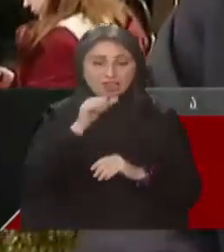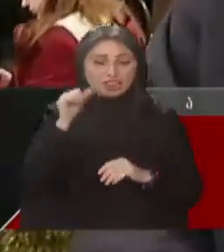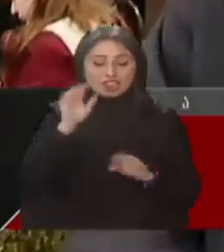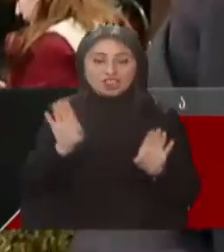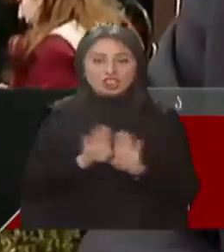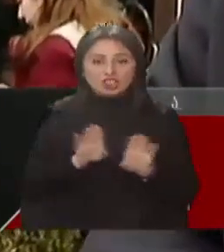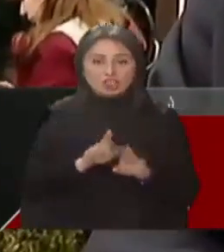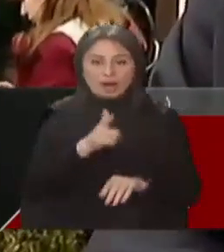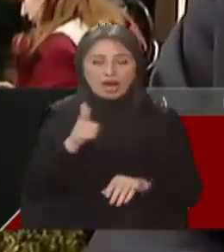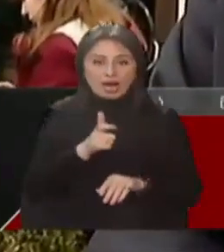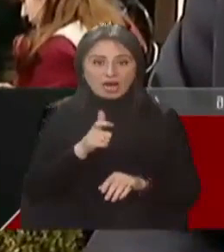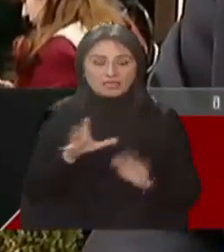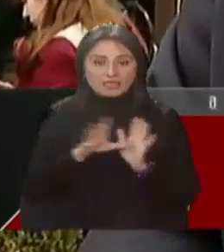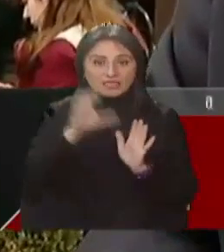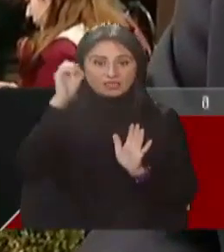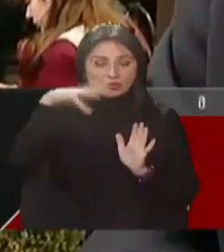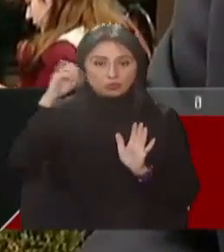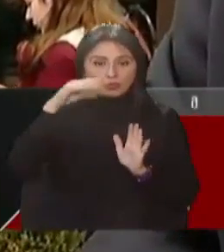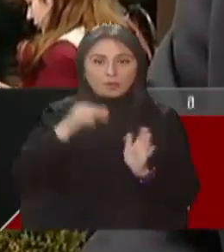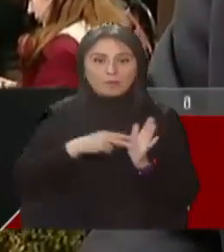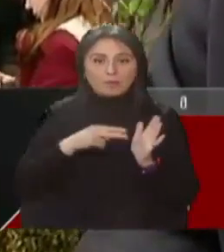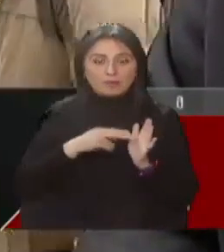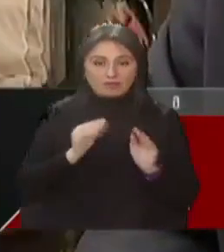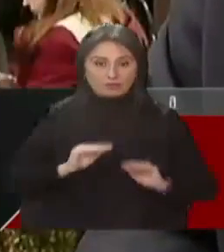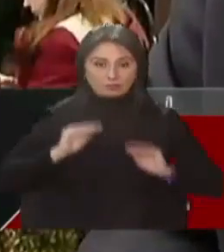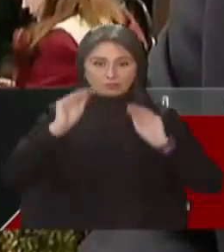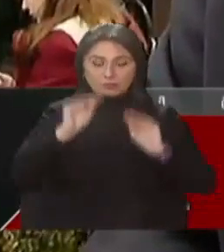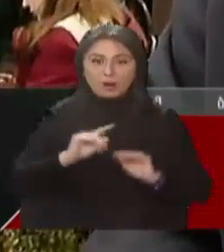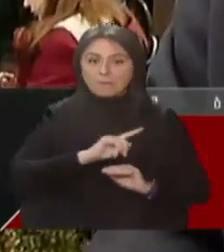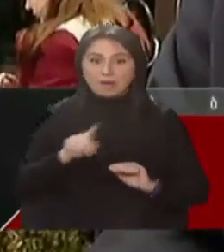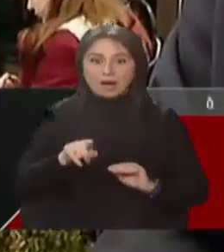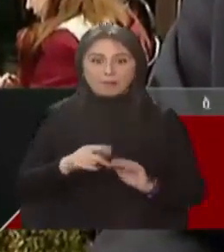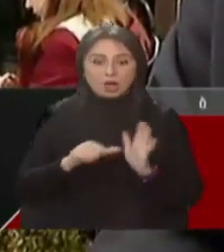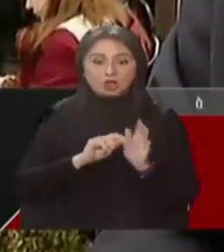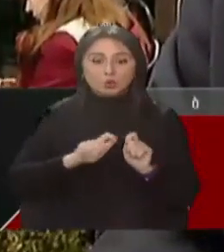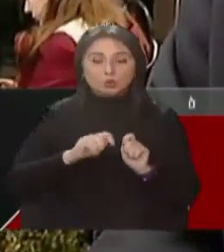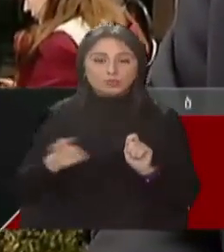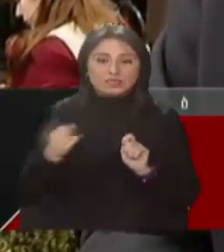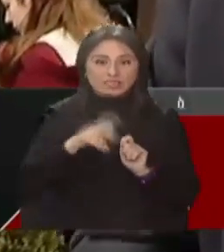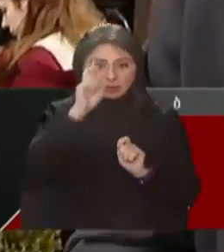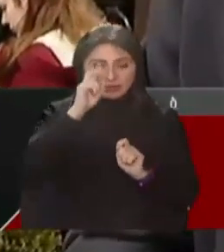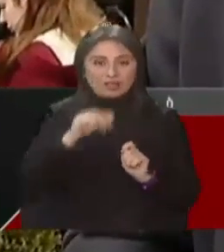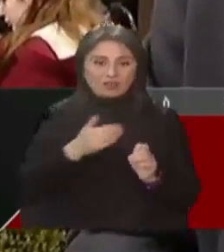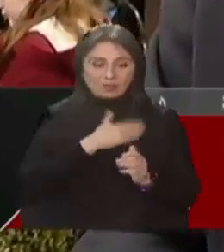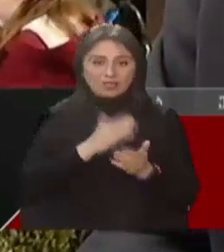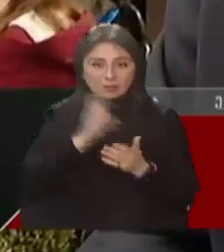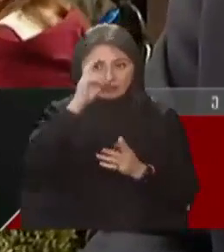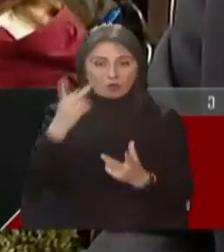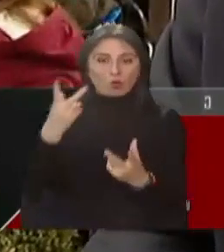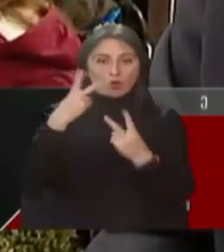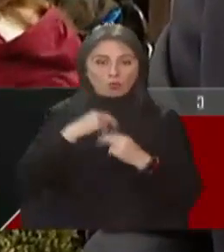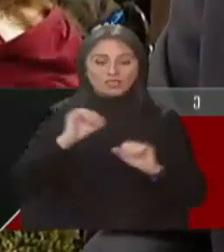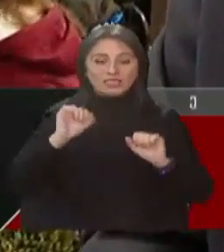Შარშანდელთან შედარებით გაზზე და ელექტროენერგიაზე ფასებმა იმატა, მაგრამ ახლა სუბსიდირების იმედი გვაქვს. Ჩვენი მთავრობა დაგპირდა,